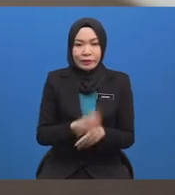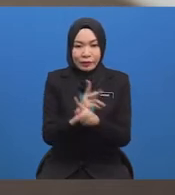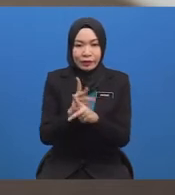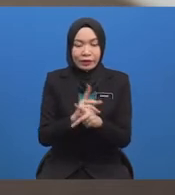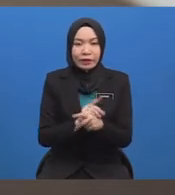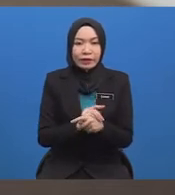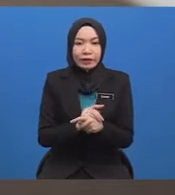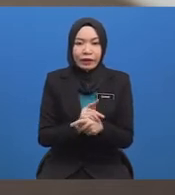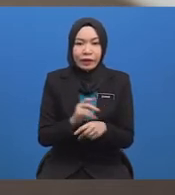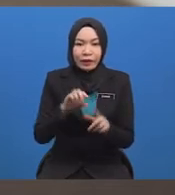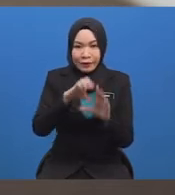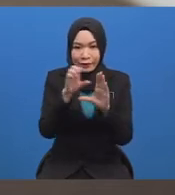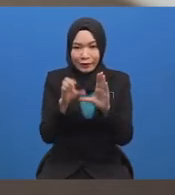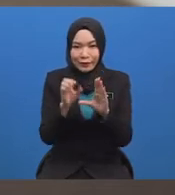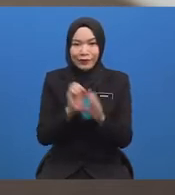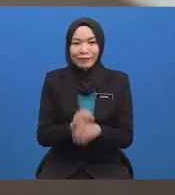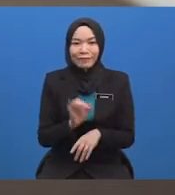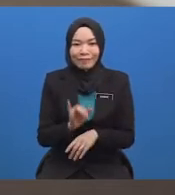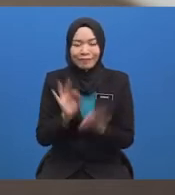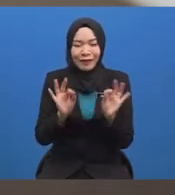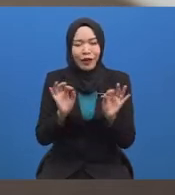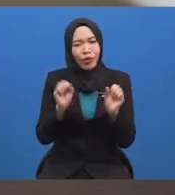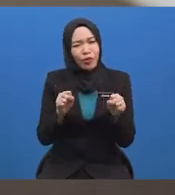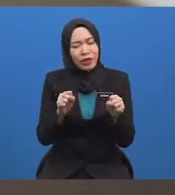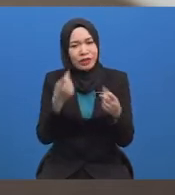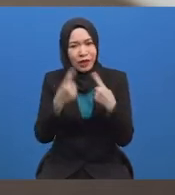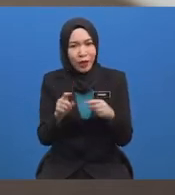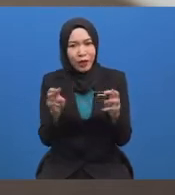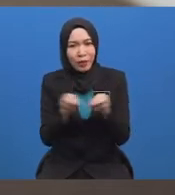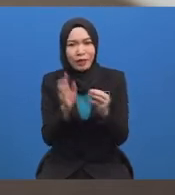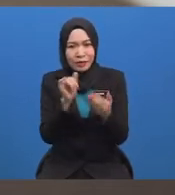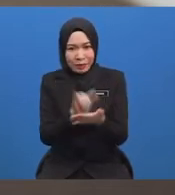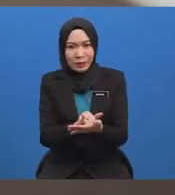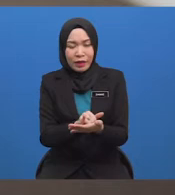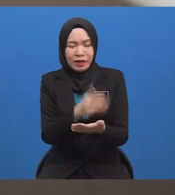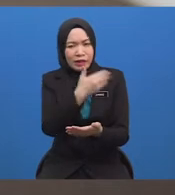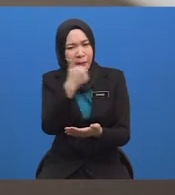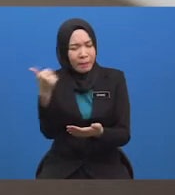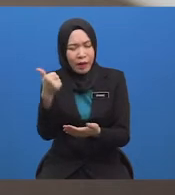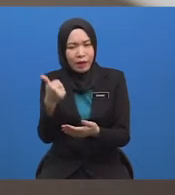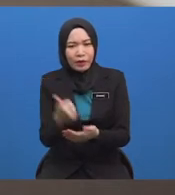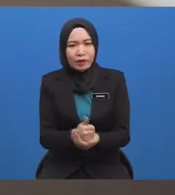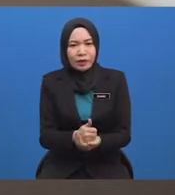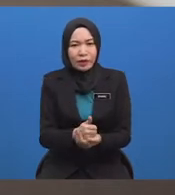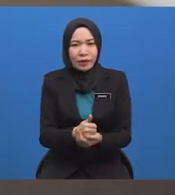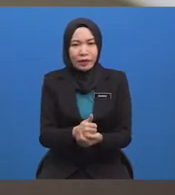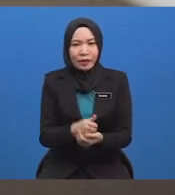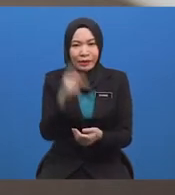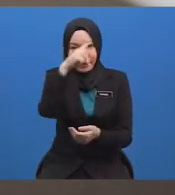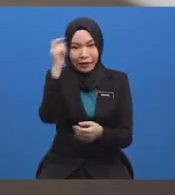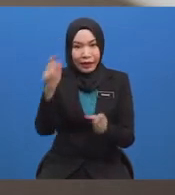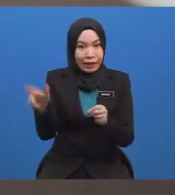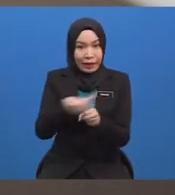sebegini memang hebatlah Anda karena memberikan jawaban yang lengkap dengan fakta